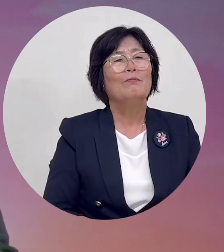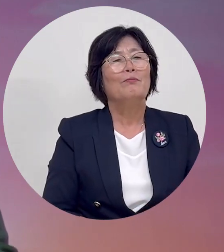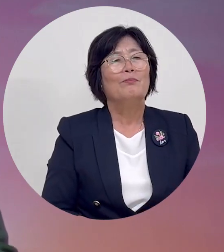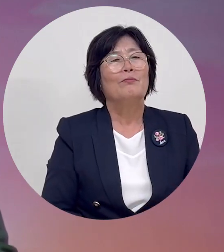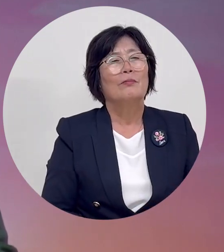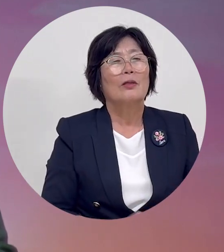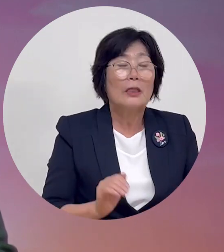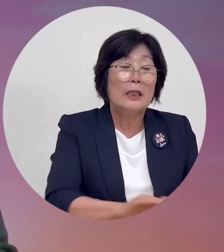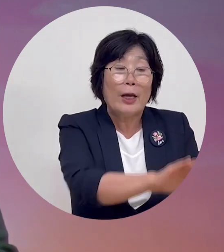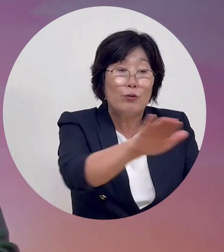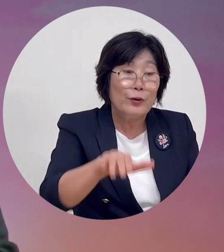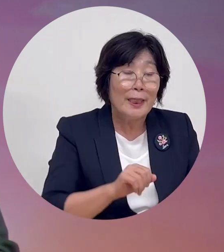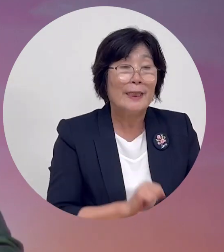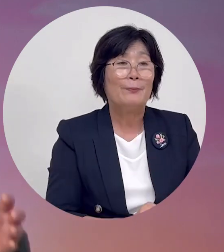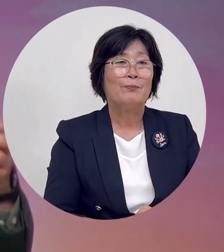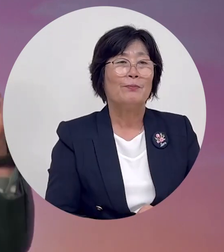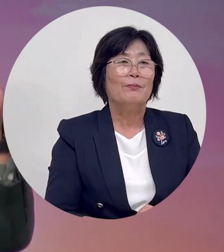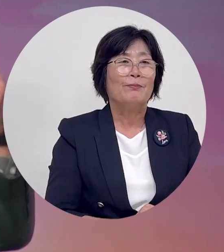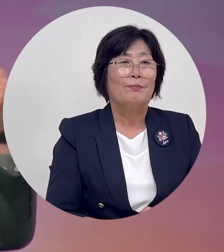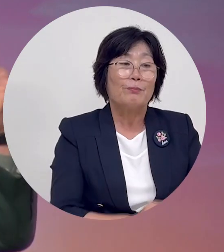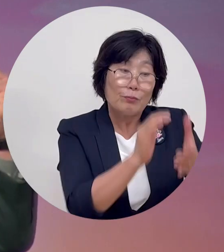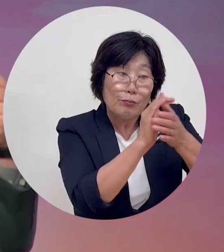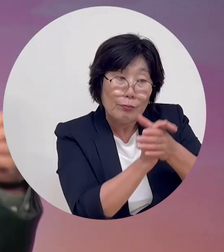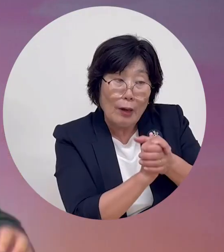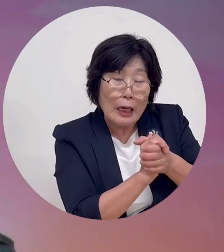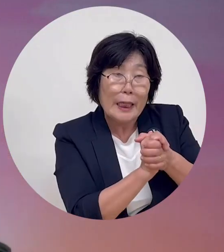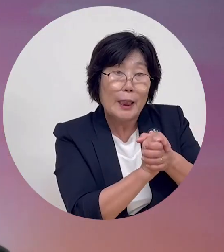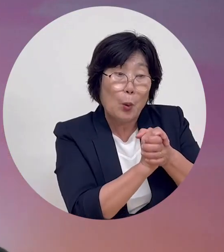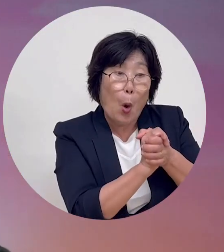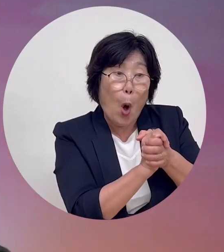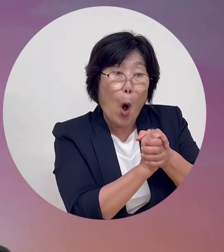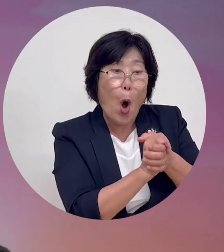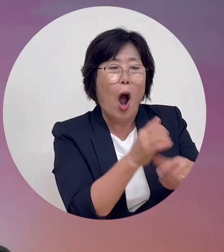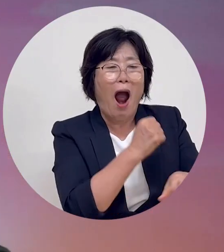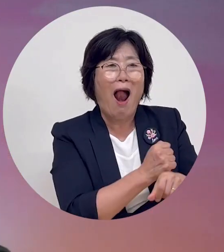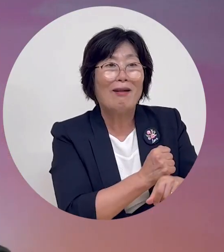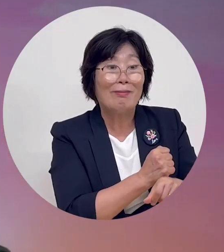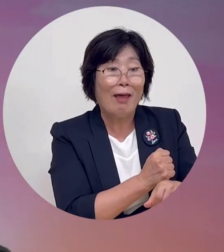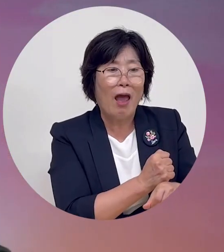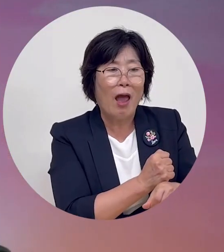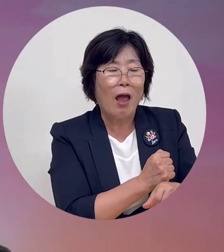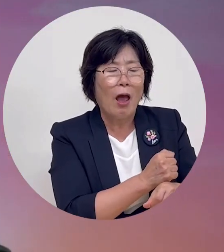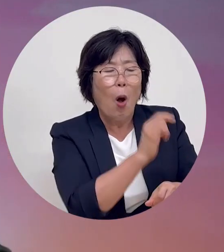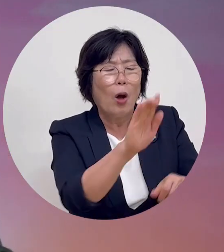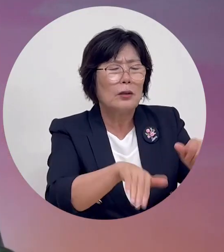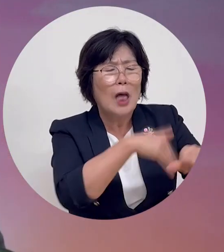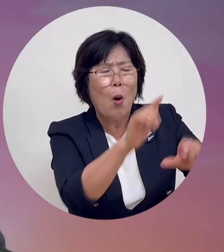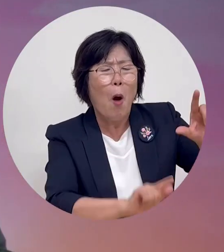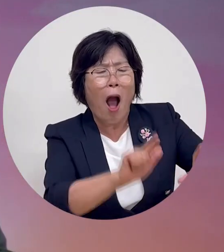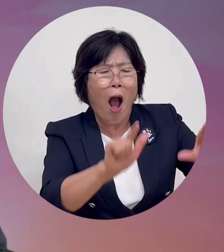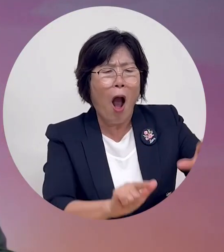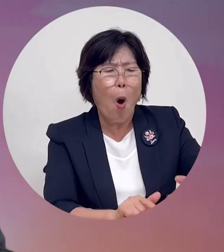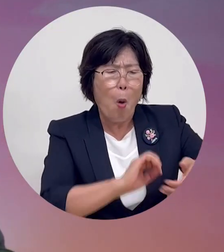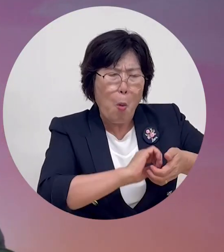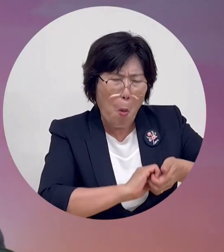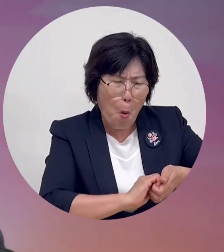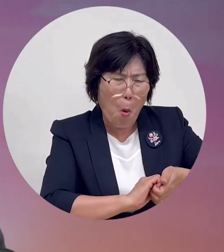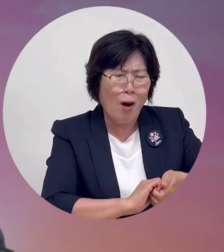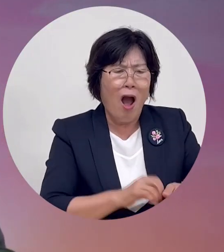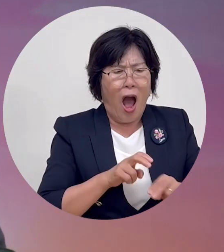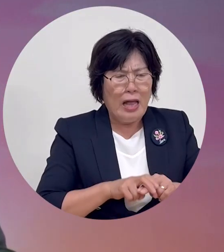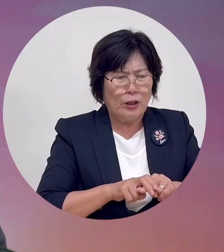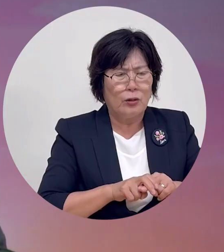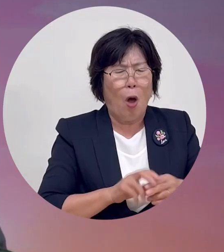그러니까 우리가, 여러분, 기도를 뭐 이렇게 격식을 못 갖춘다 할지라도 혹여 여러분 길을